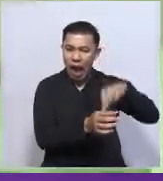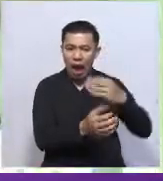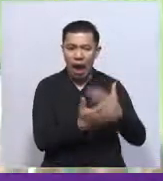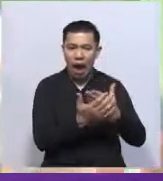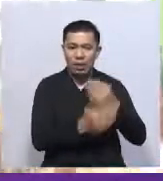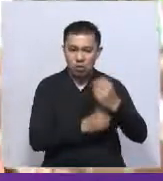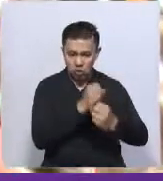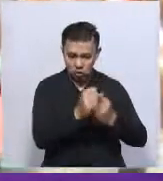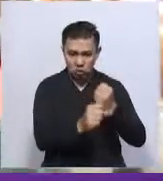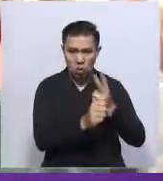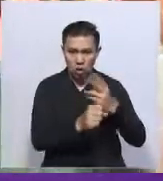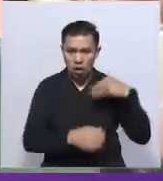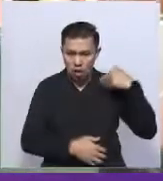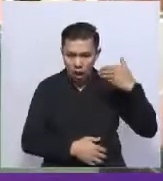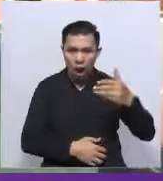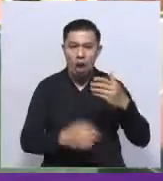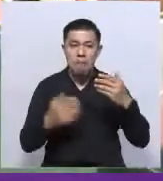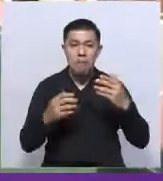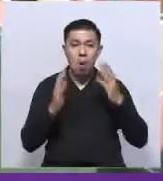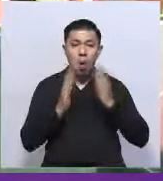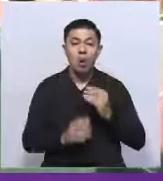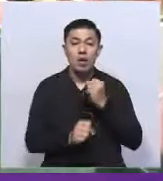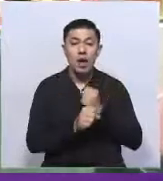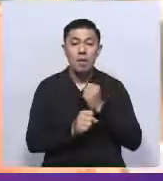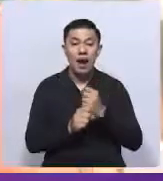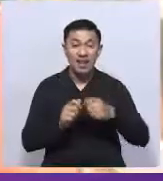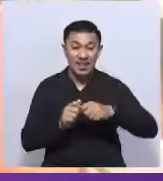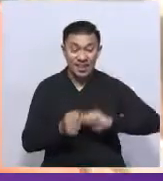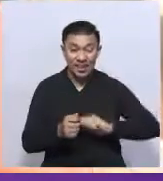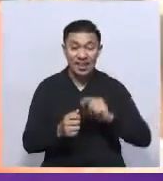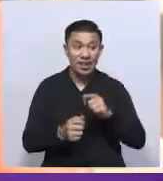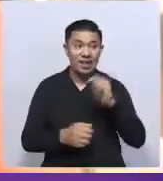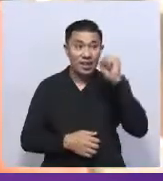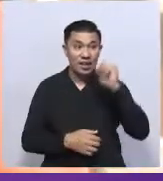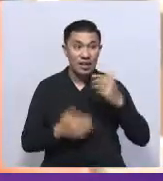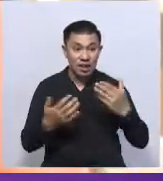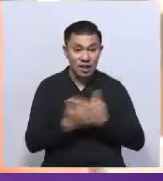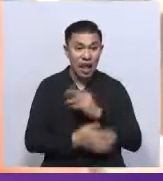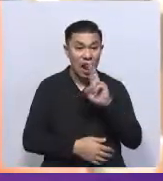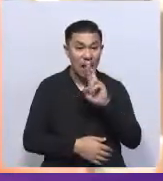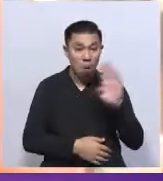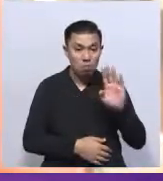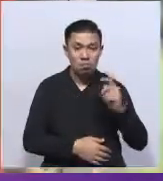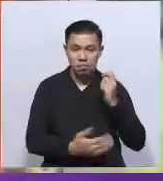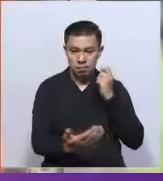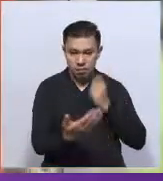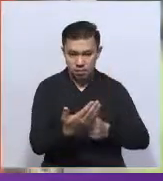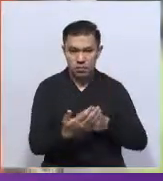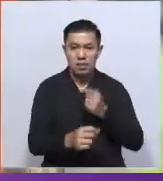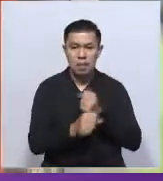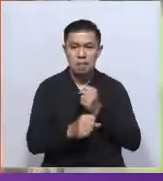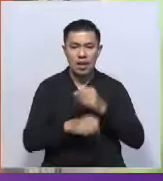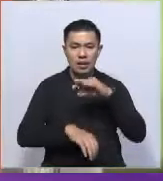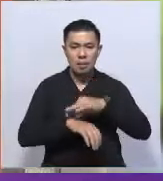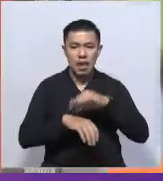ปีแรกและจะทยอยย้ายพนักงานเก็บค่าโดยสารบนรถยนต์ให้ใช้ระบบ e-ticket ไปปฏิบัติหน้าที่อื่น